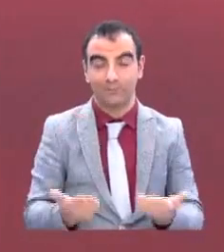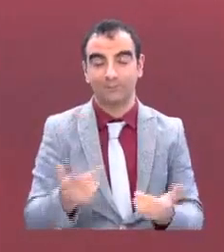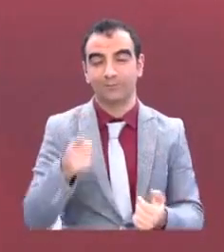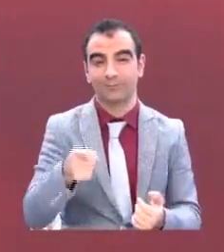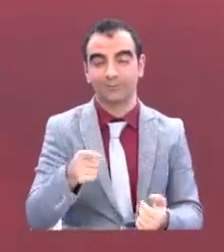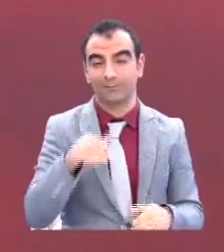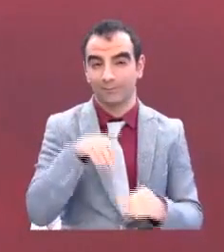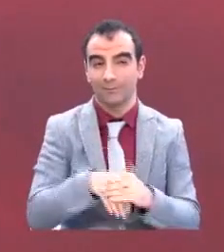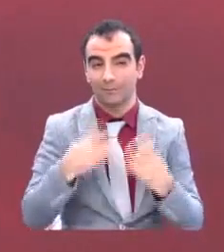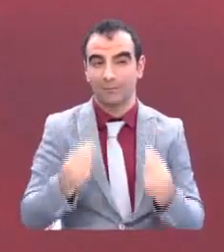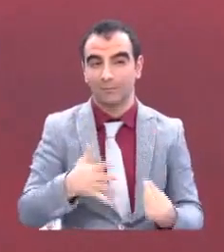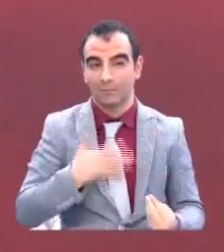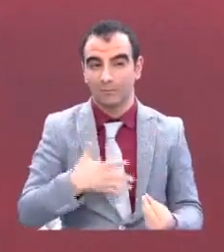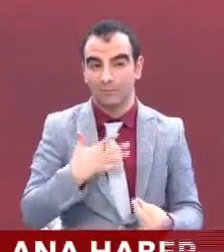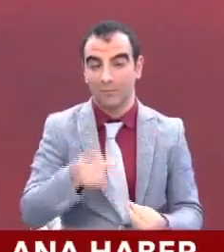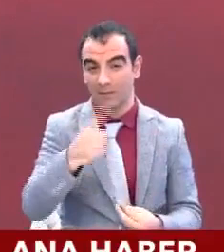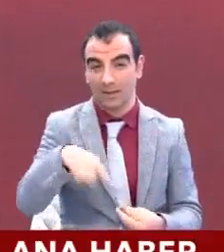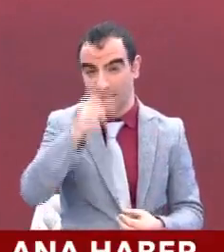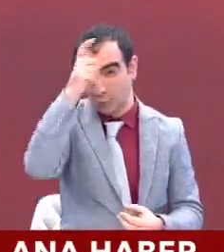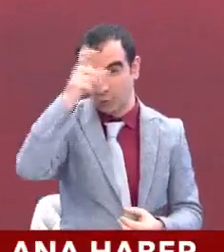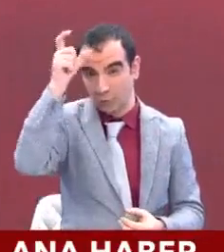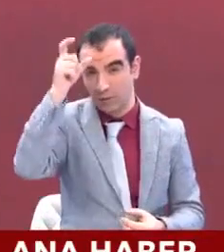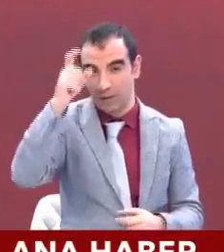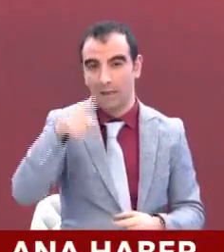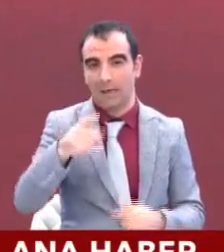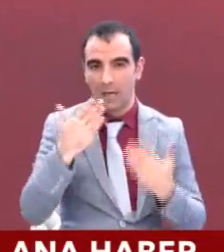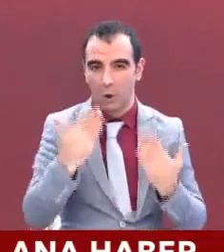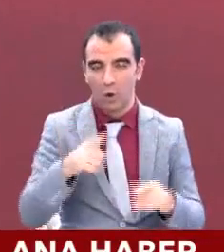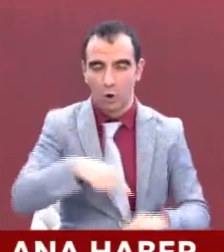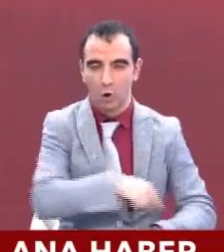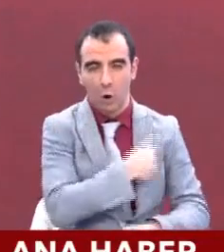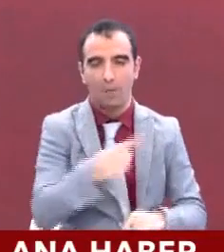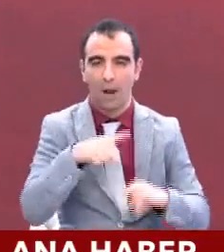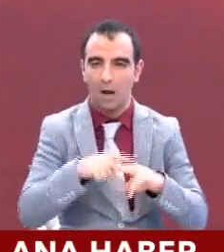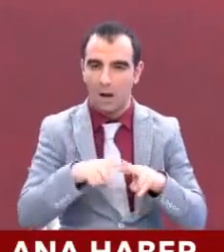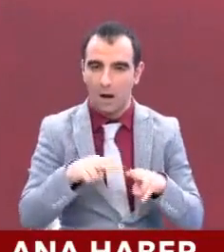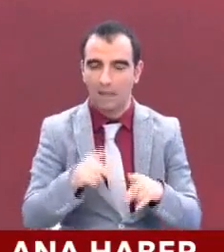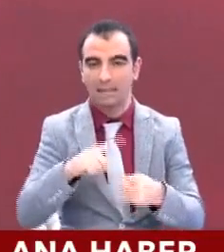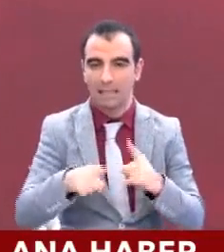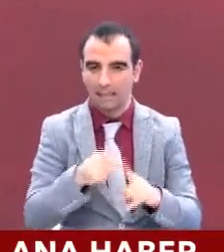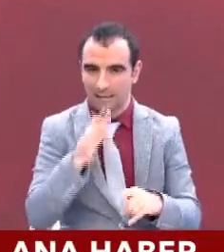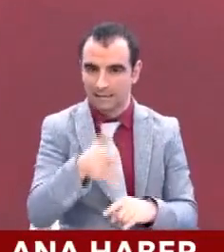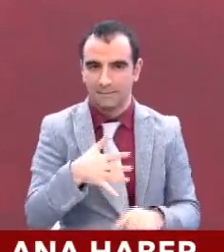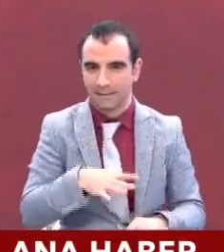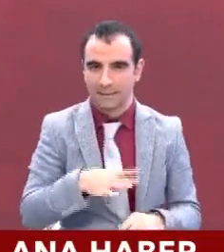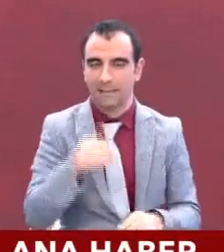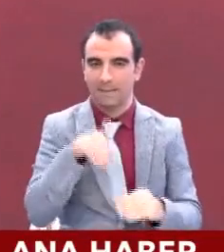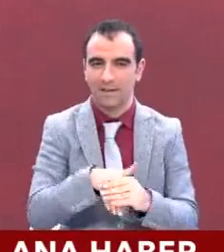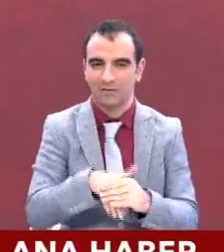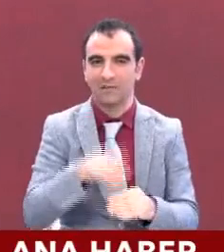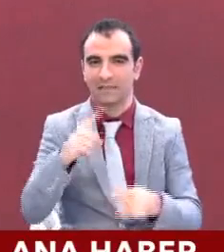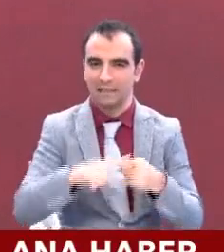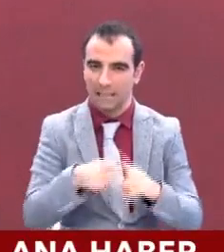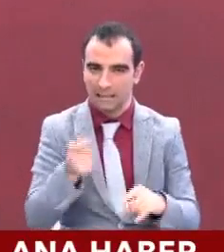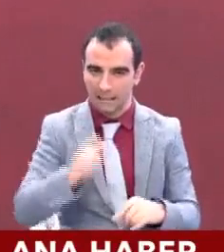milletvekili olma isteği her Türkiye Cumhuriyeti vatandaşının Tabii hakkıdır siyasete girmek ister mecliste siyaset